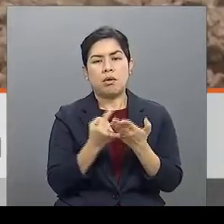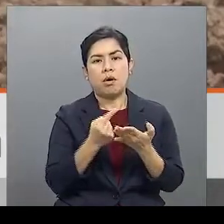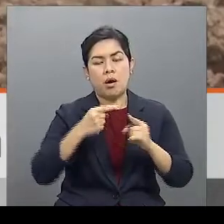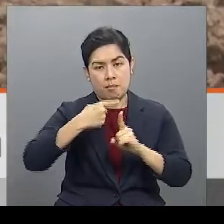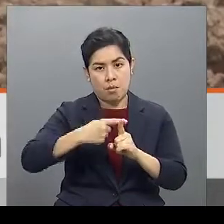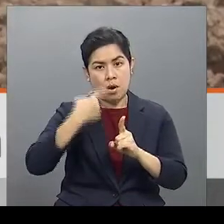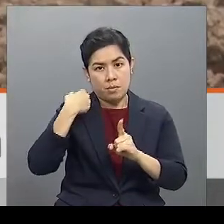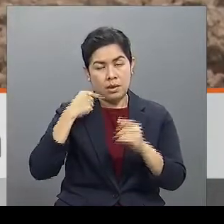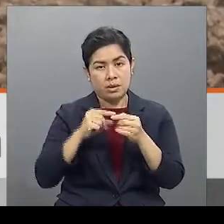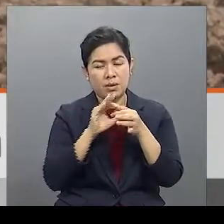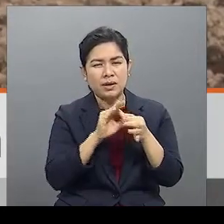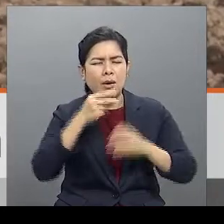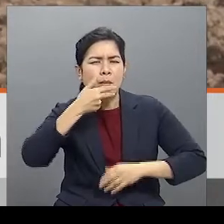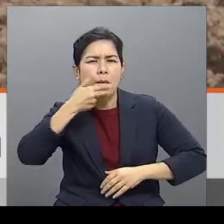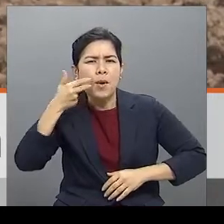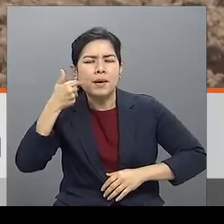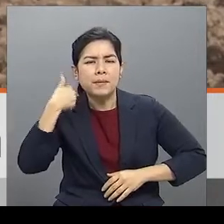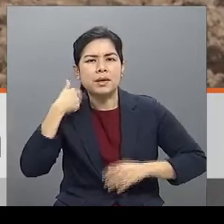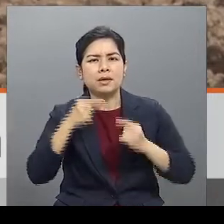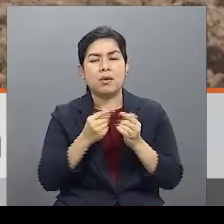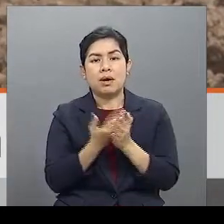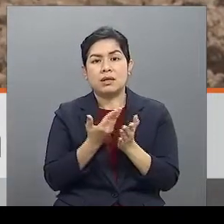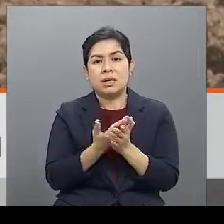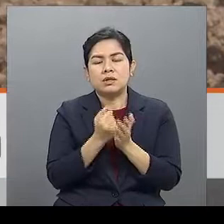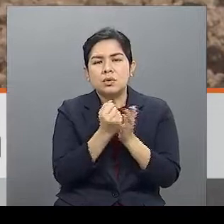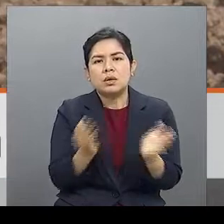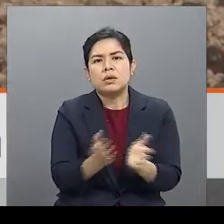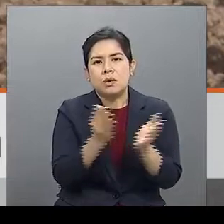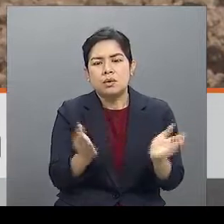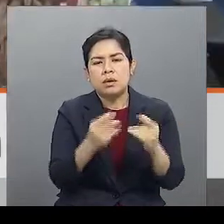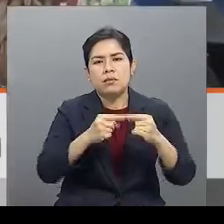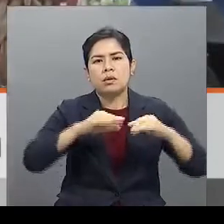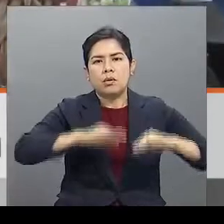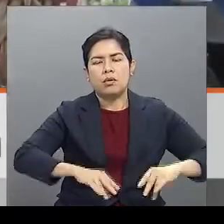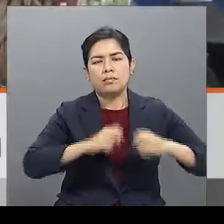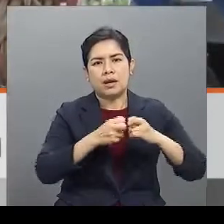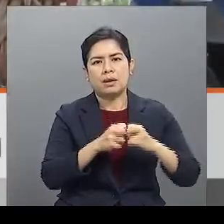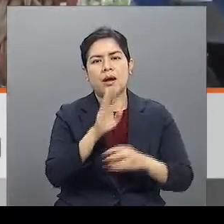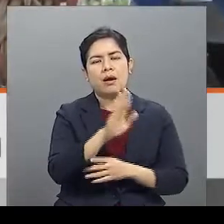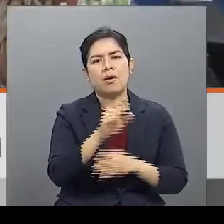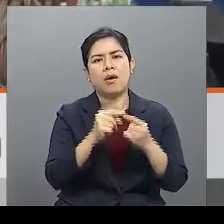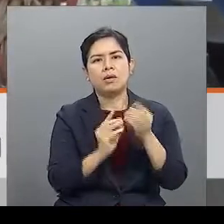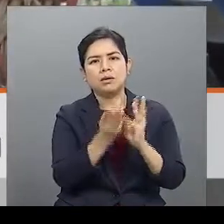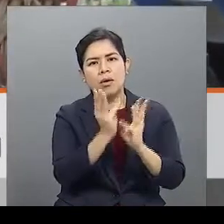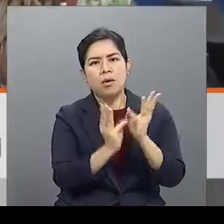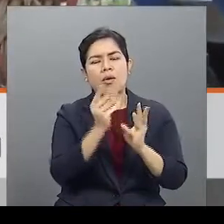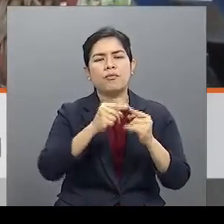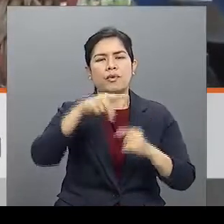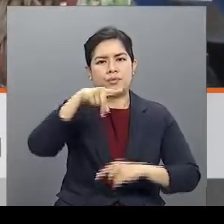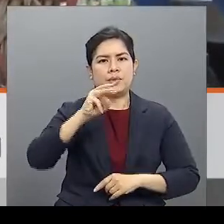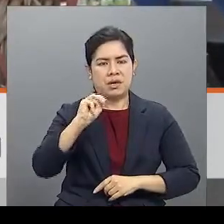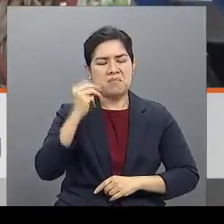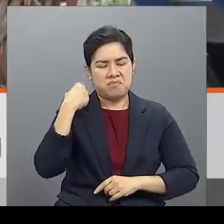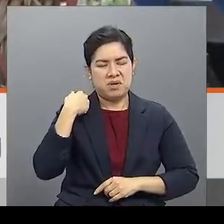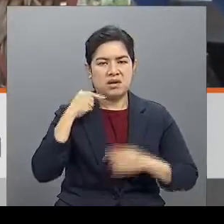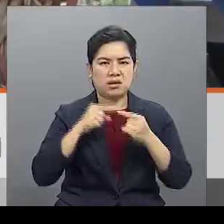หวานเนี่ยค่ะรวมไปถึงเงินส่งเสริมตัดอ้อยสดเพื่อลดปัญหาฝุ่น PM 2.5 ซึ่งเกษตรกรก็จะได้อีกตันละ120บาทท